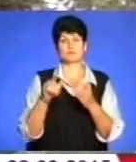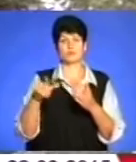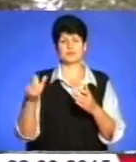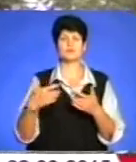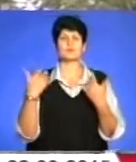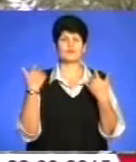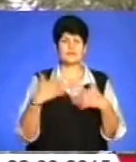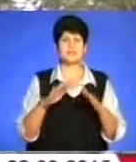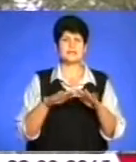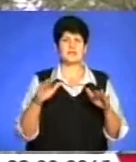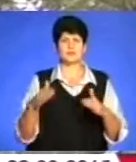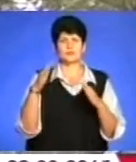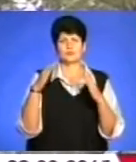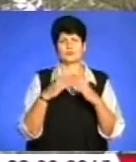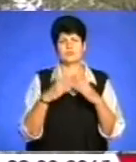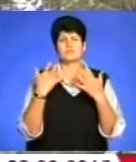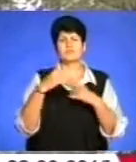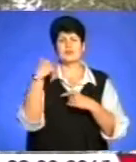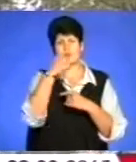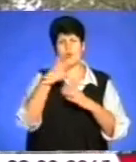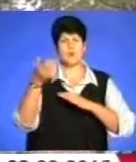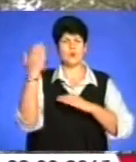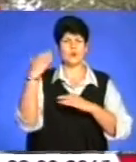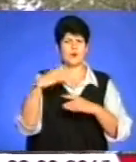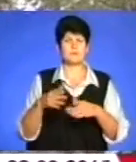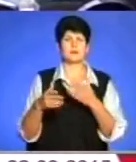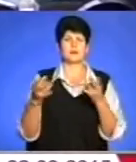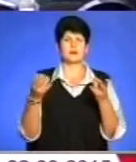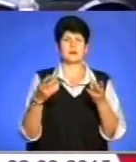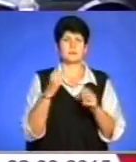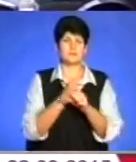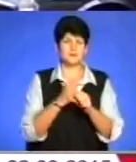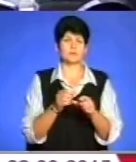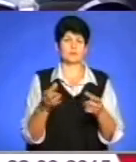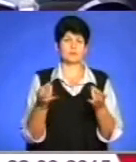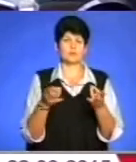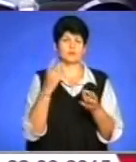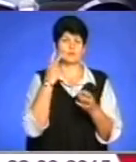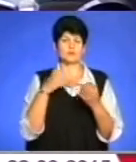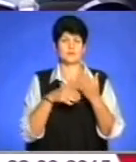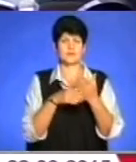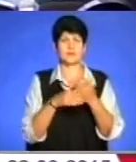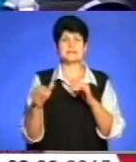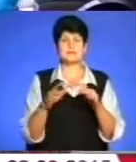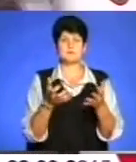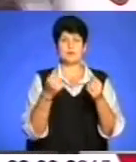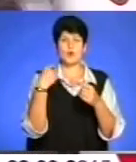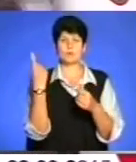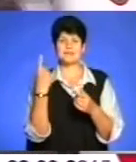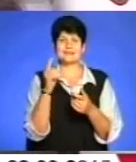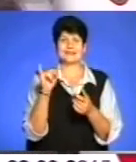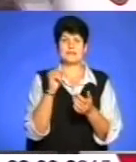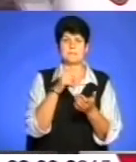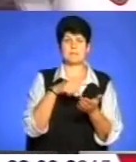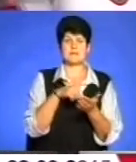будинком, з інтернатами, ми роками співпрацюємо, тому що вони потребують постійно допомоги. Захід підтримали обласна і міська влада, адже завдяки